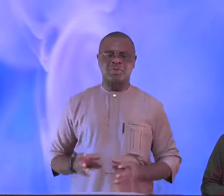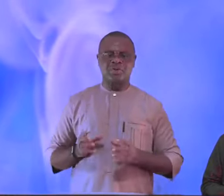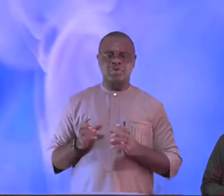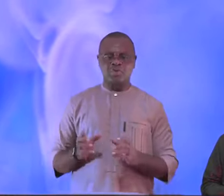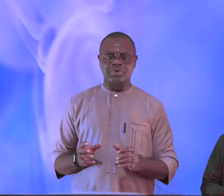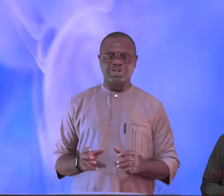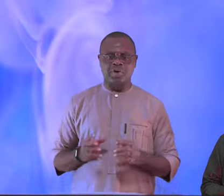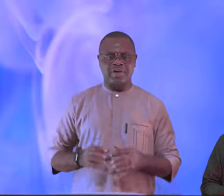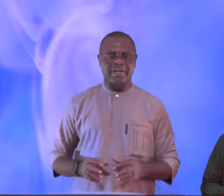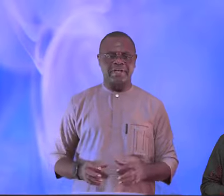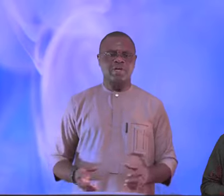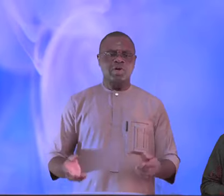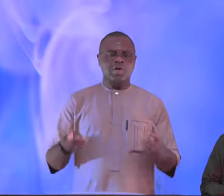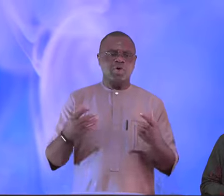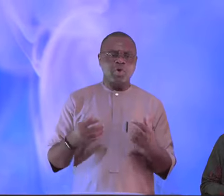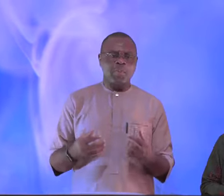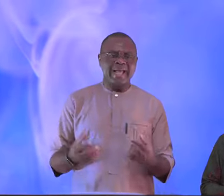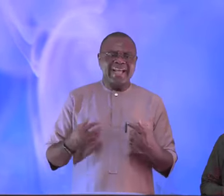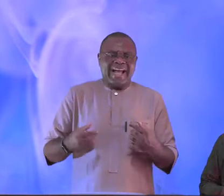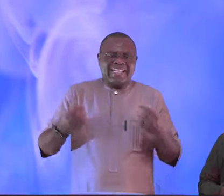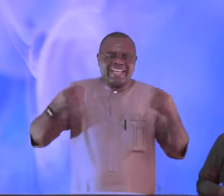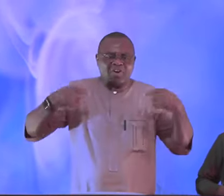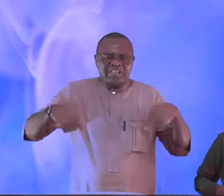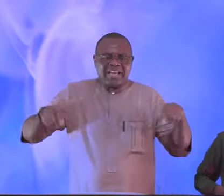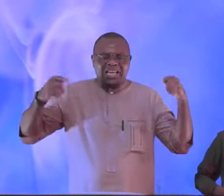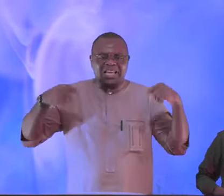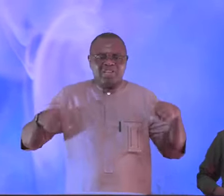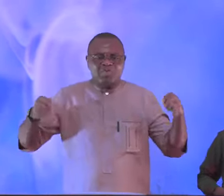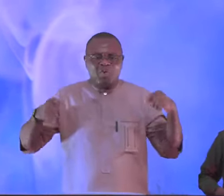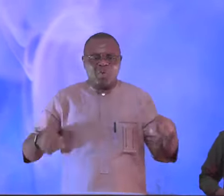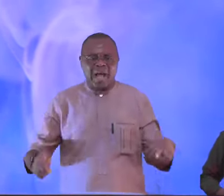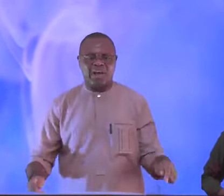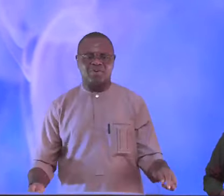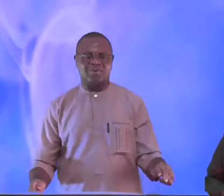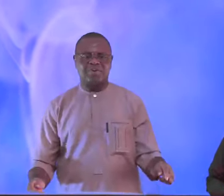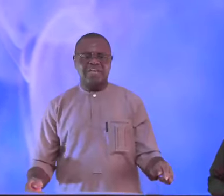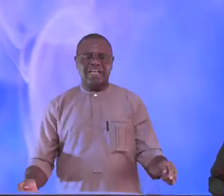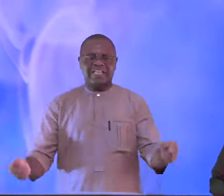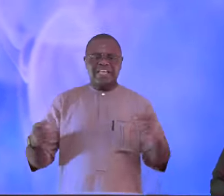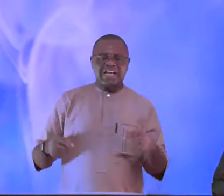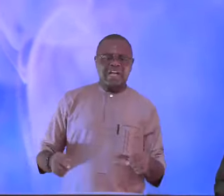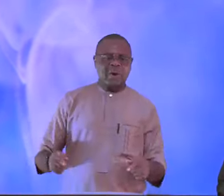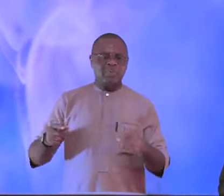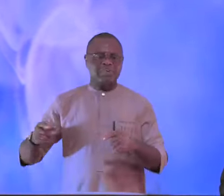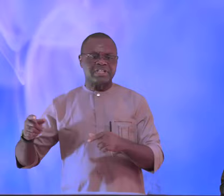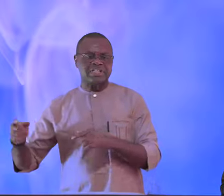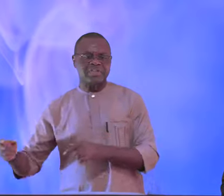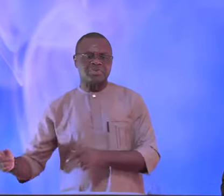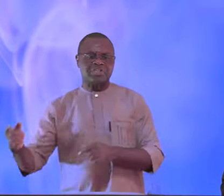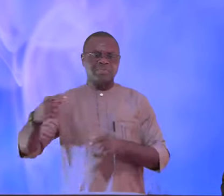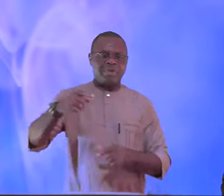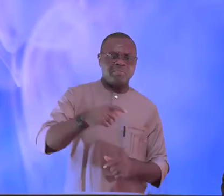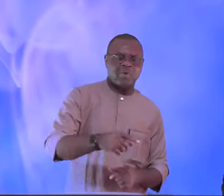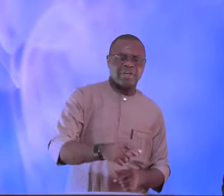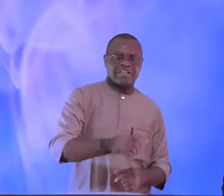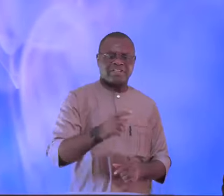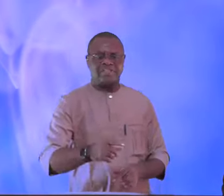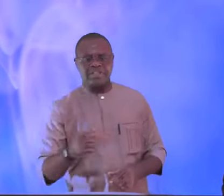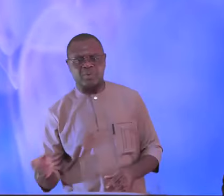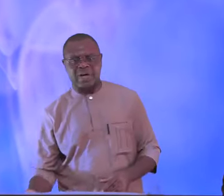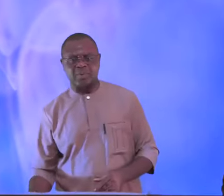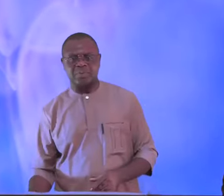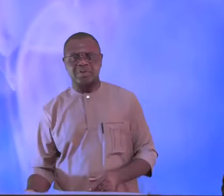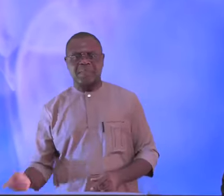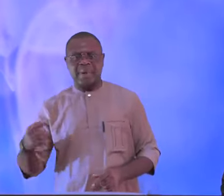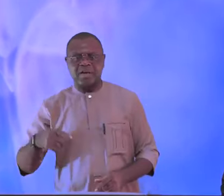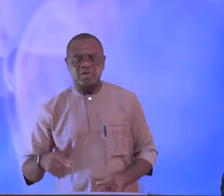atụrụ Kumuyi ohere ka o mee ka anyị ghọta eziokwu ahụ nke na-ekewapụ ndị dị ndụ n'ime mmụọ n'etiti ndị